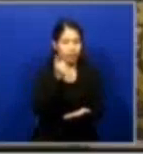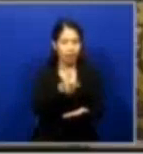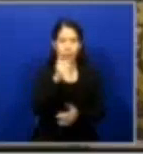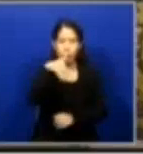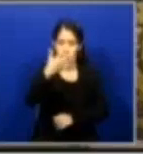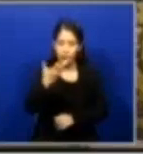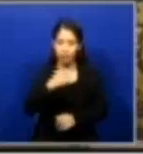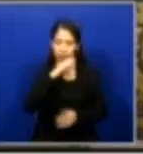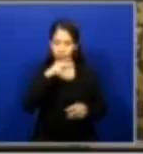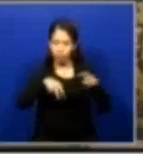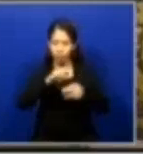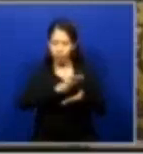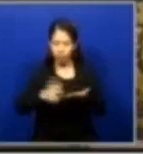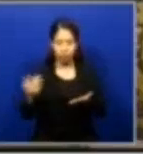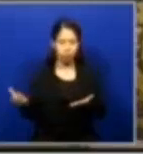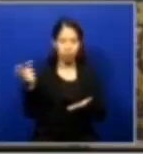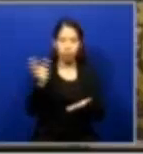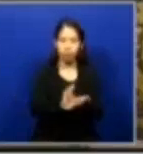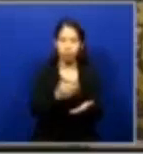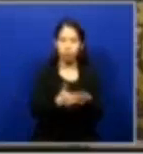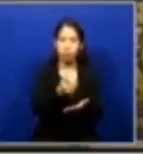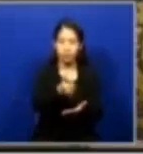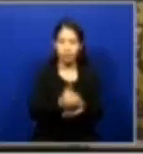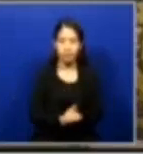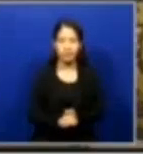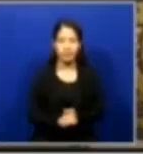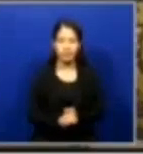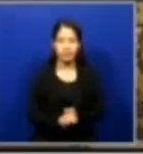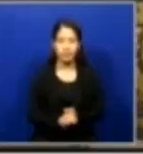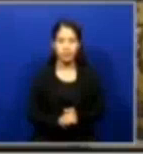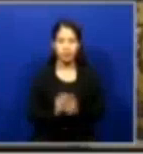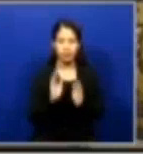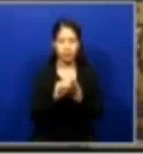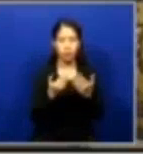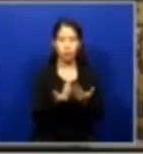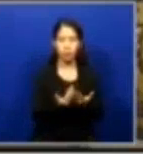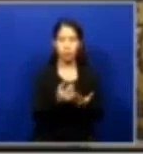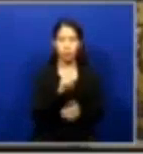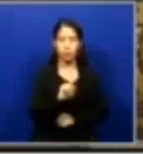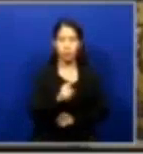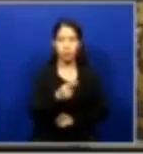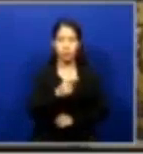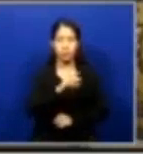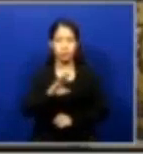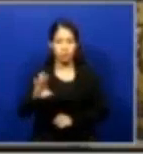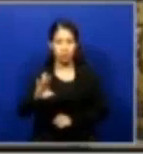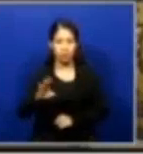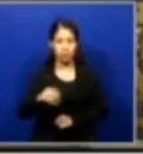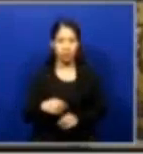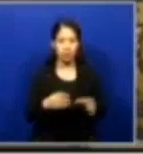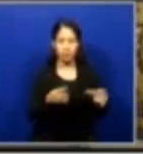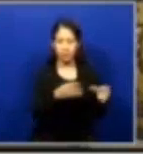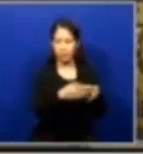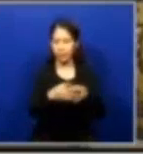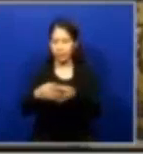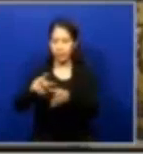อนี้ในการผิดปุ๋ยอินทรีย์ต้นทุนต่ำครอบครัวละ 10,000 บาท3ล้านครอบครัวใ